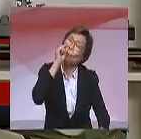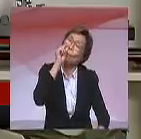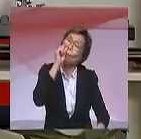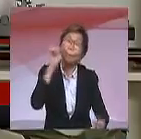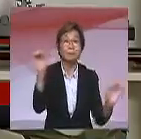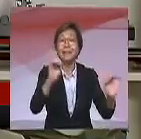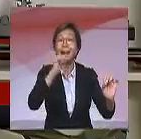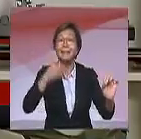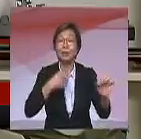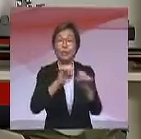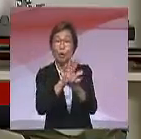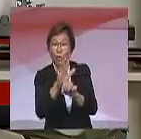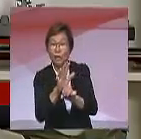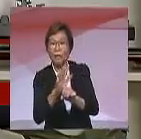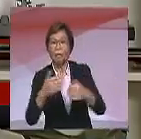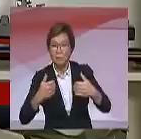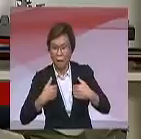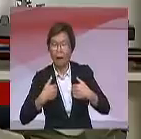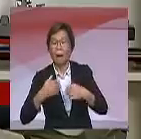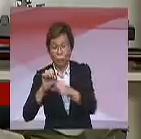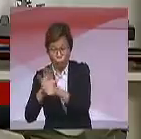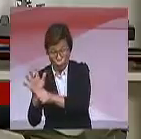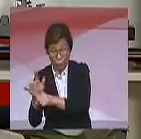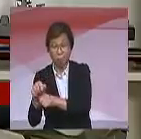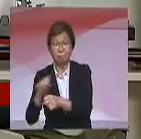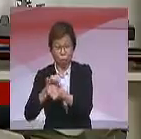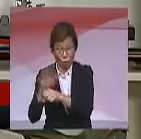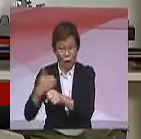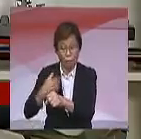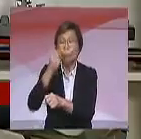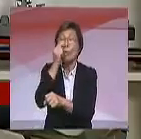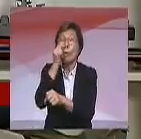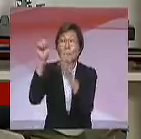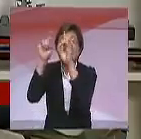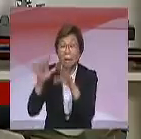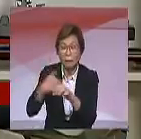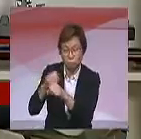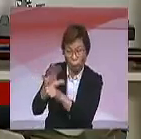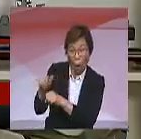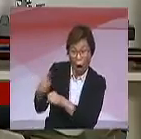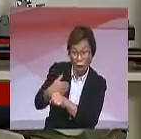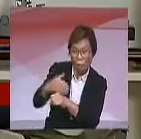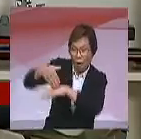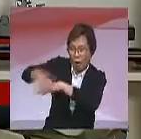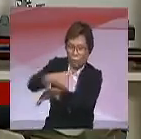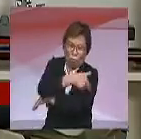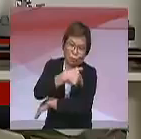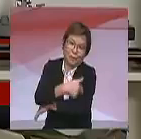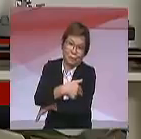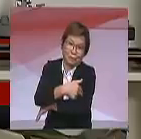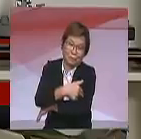COVID dan yang positif tentu saja akan dibawa ke hospital untuk rawatan.